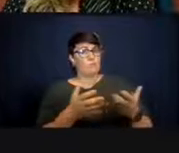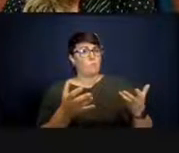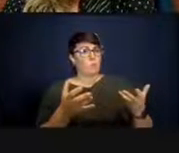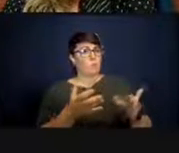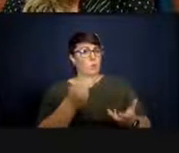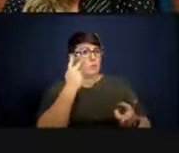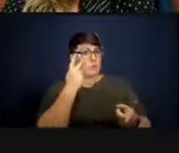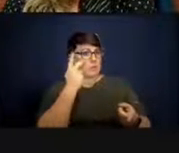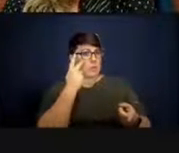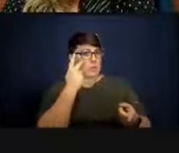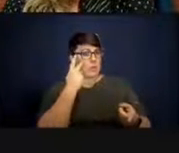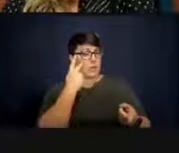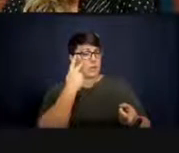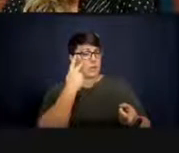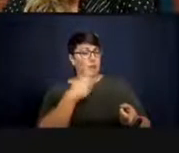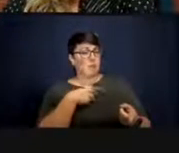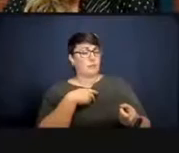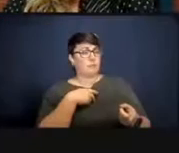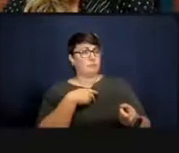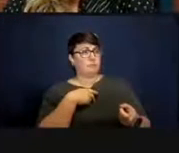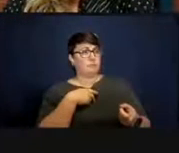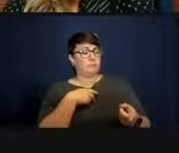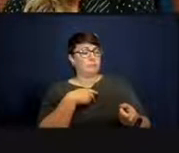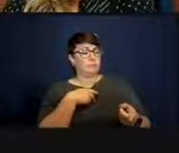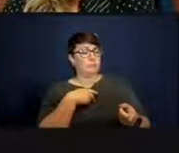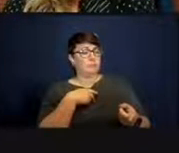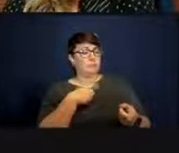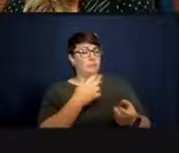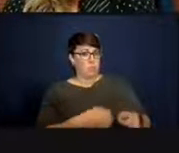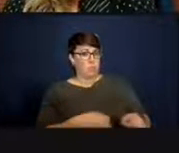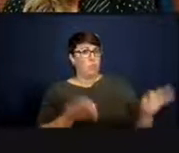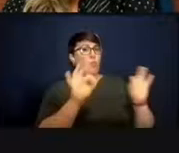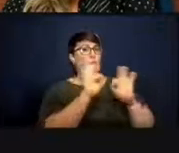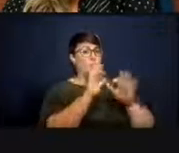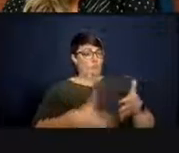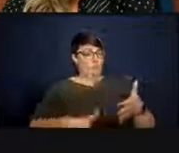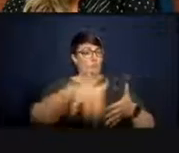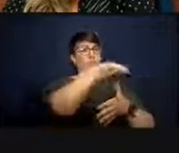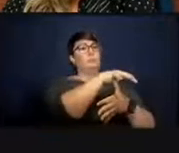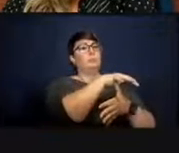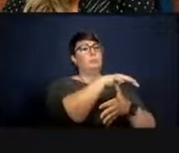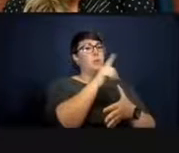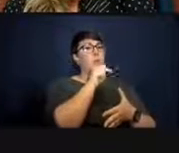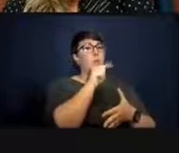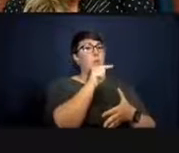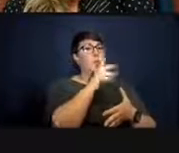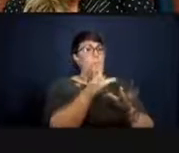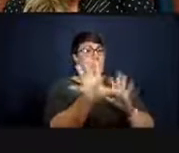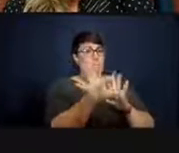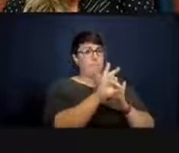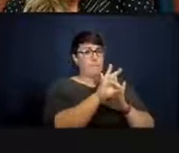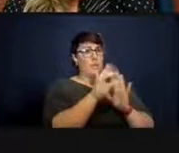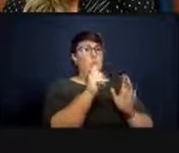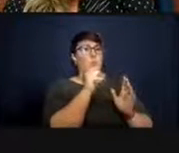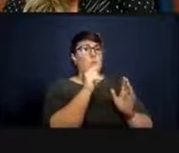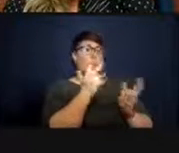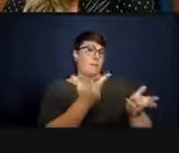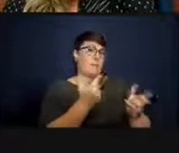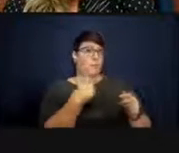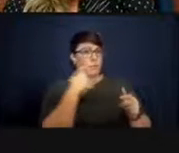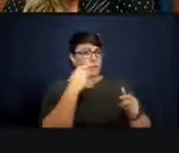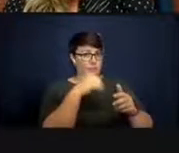ما الذي ترينه على أنه أولوية فيما يتعلق بمن